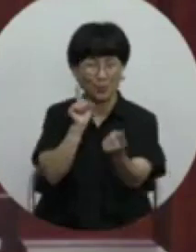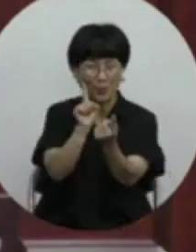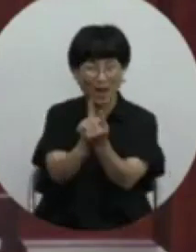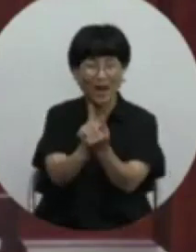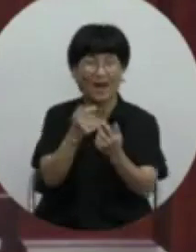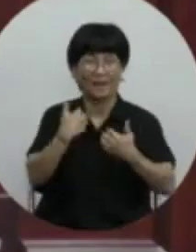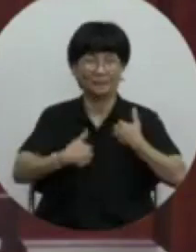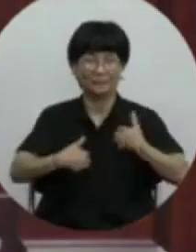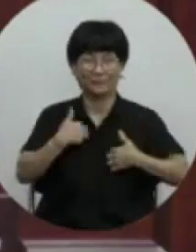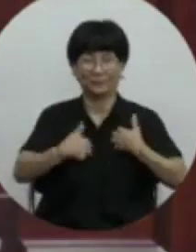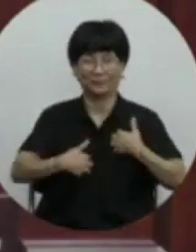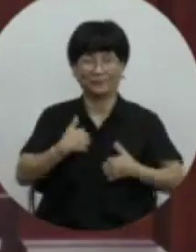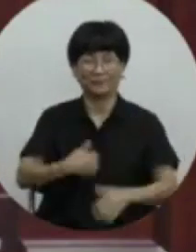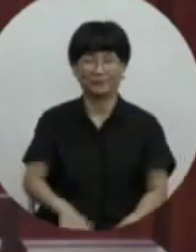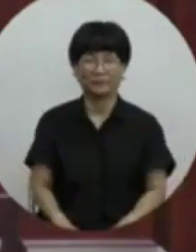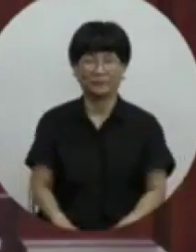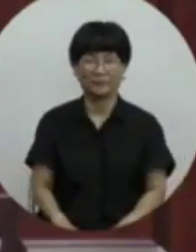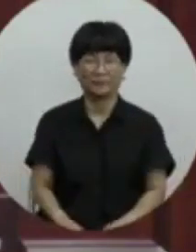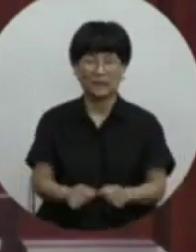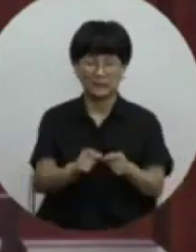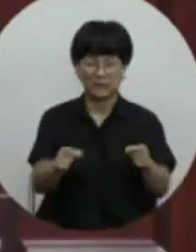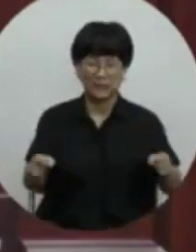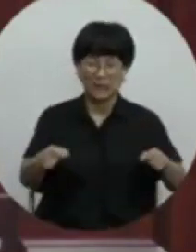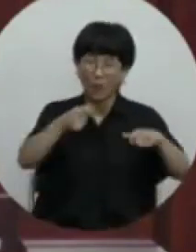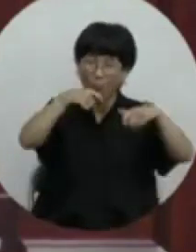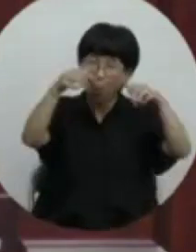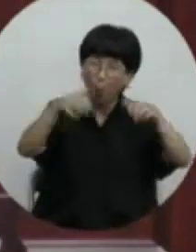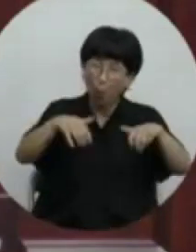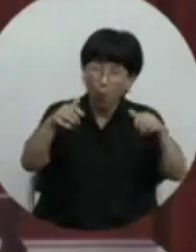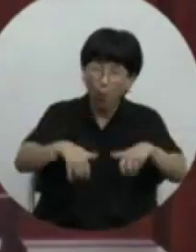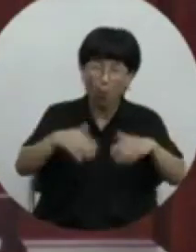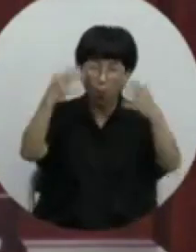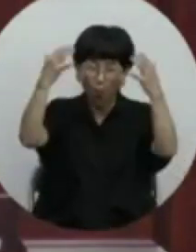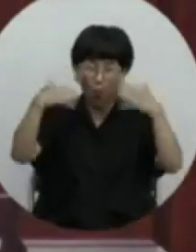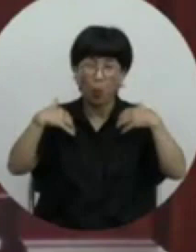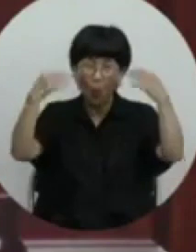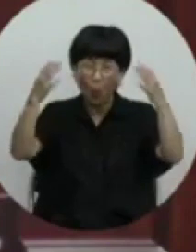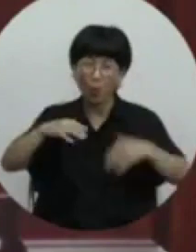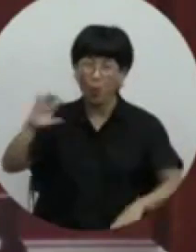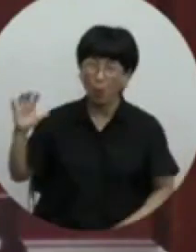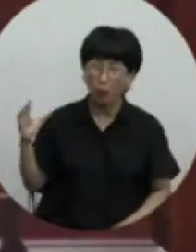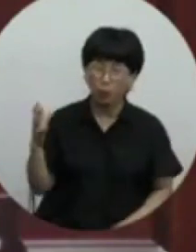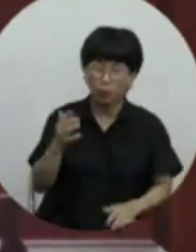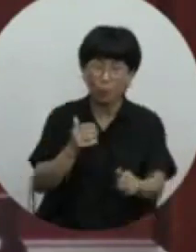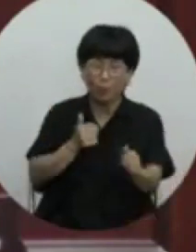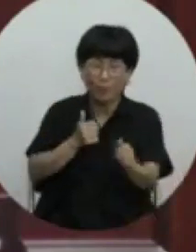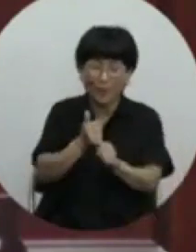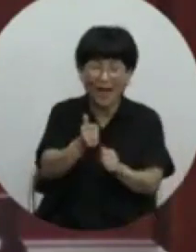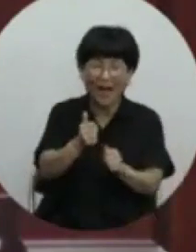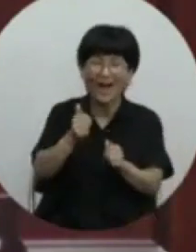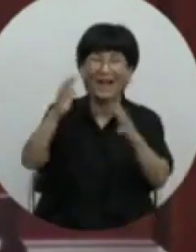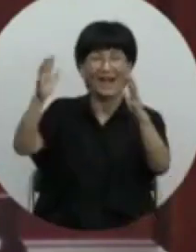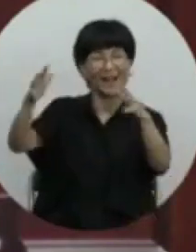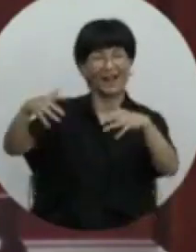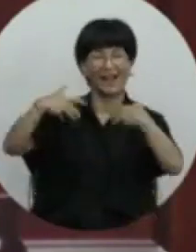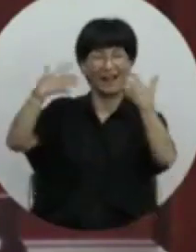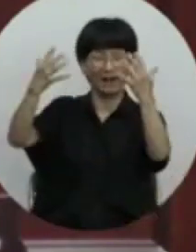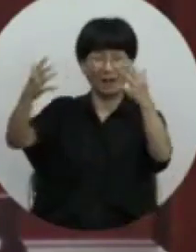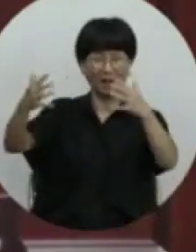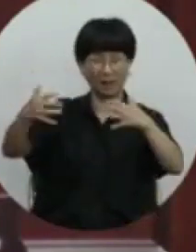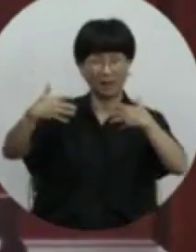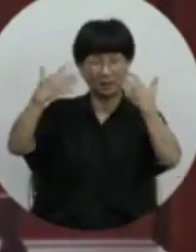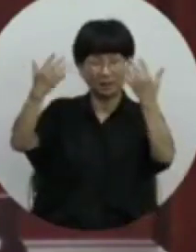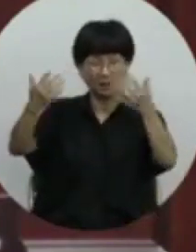되어 반갑습니다. 긴 장마와 무더위, 태풍을 이겨내면서 가을을 맞았듯이 이 아름다운 가을에